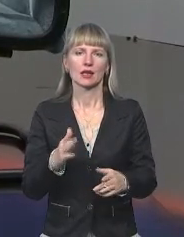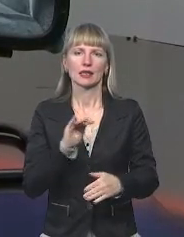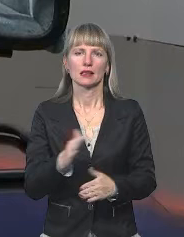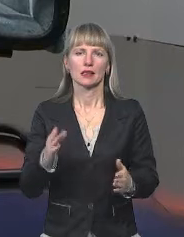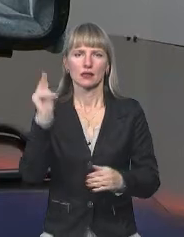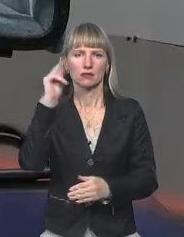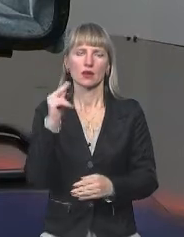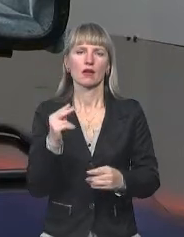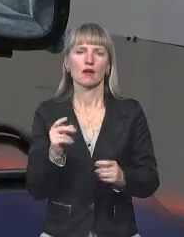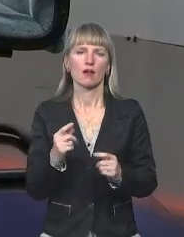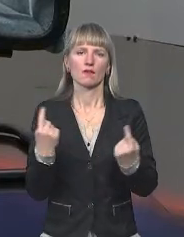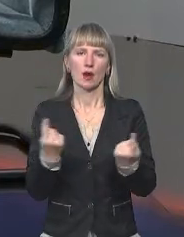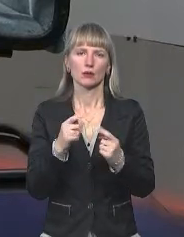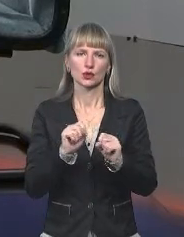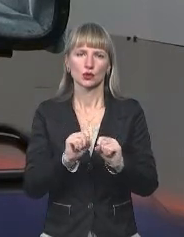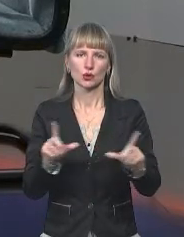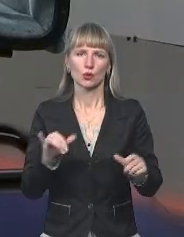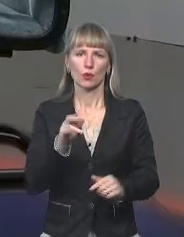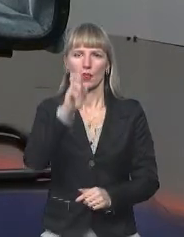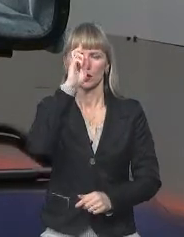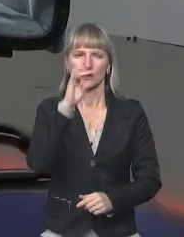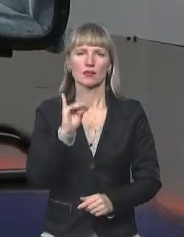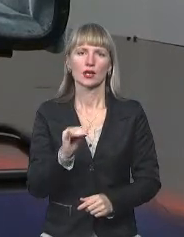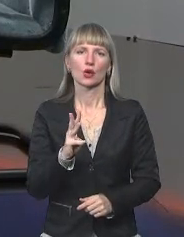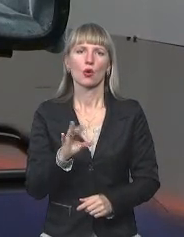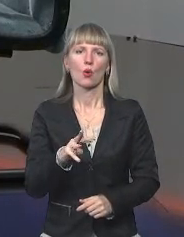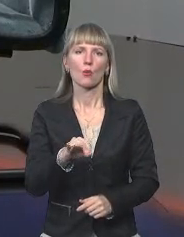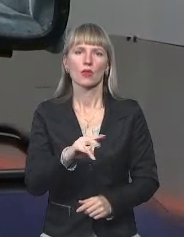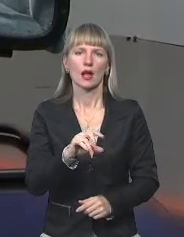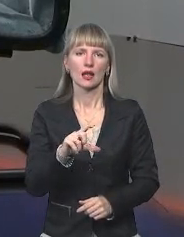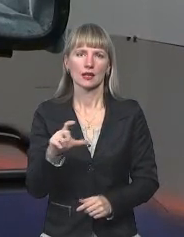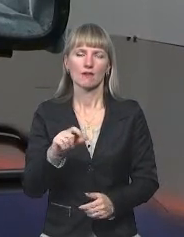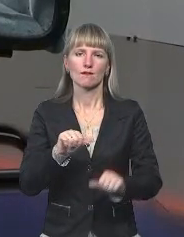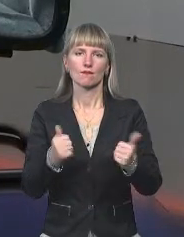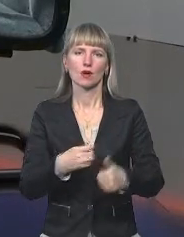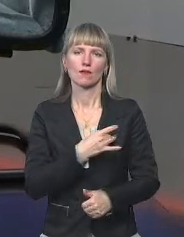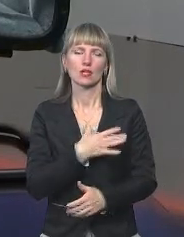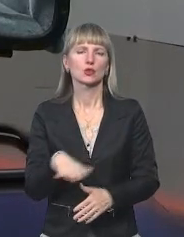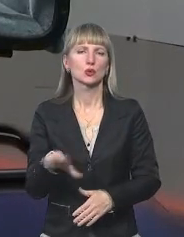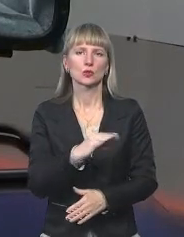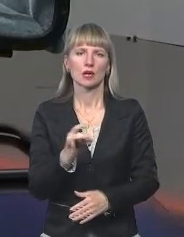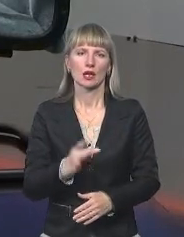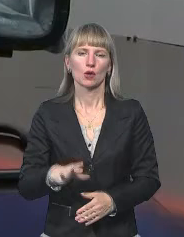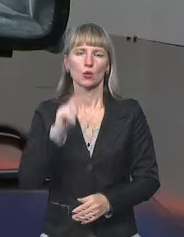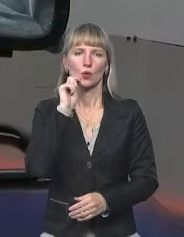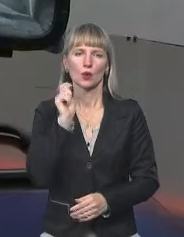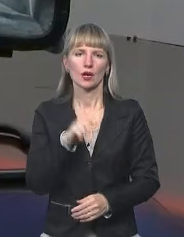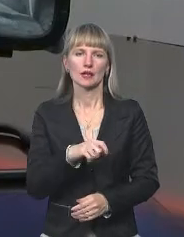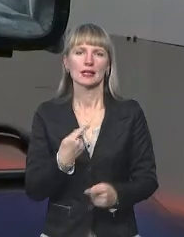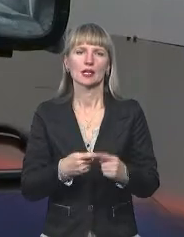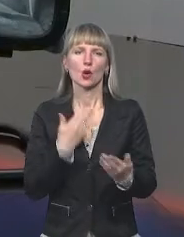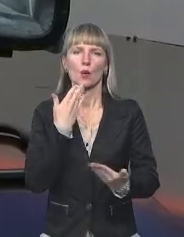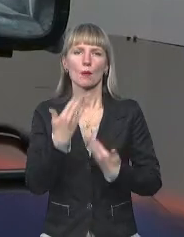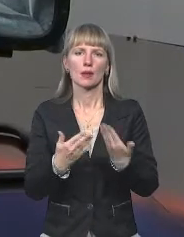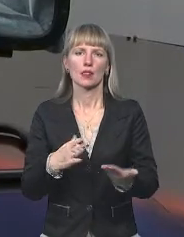закладах загально-середньої освіти у державних та комунальних форм власності з усіх регіонів України. Це опитування